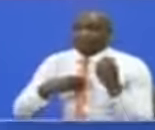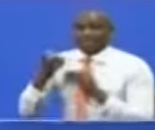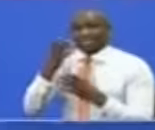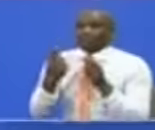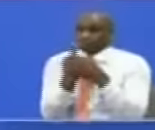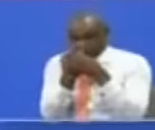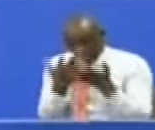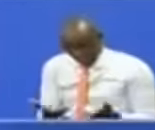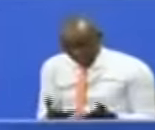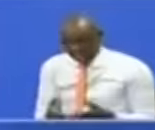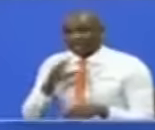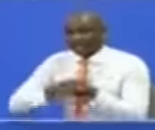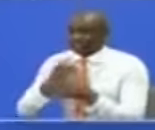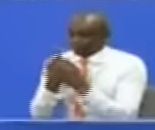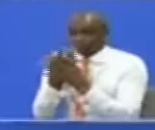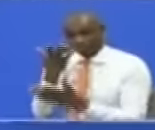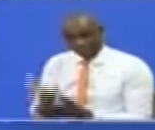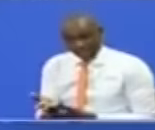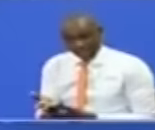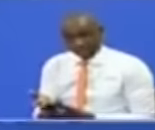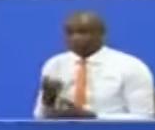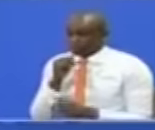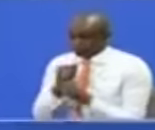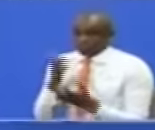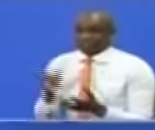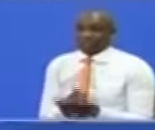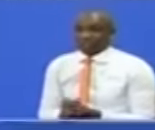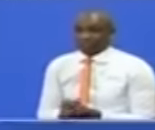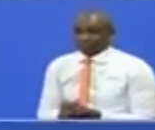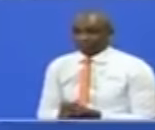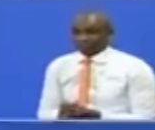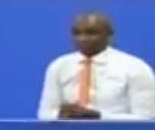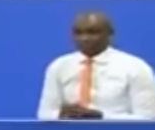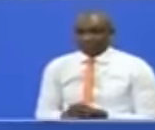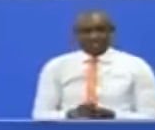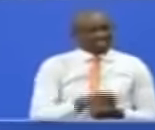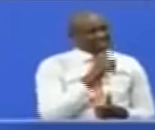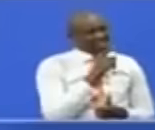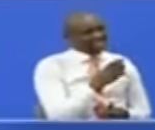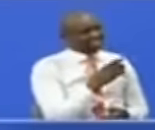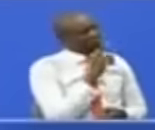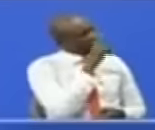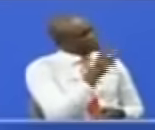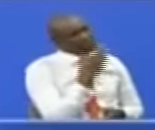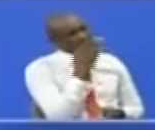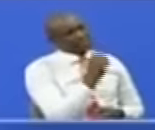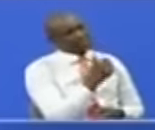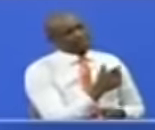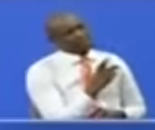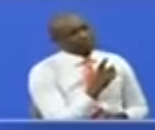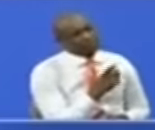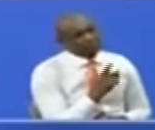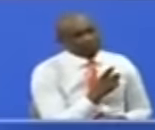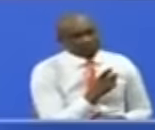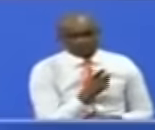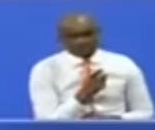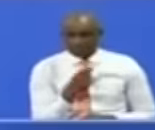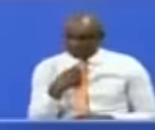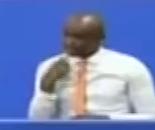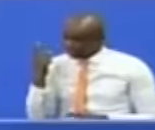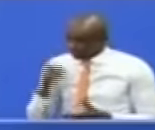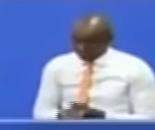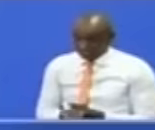risasi wanasupplyiwa risasi wana so imekuwa ni imekuwa bado hatujapata wakujibu. Wacha ni kuambie,